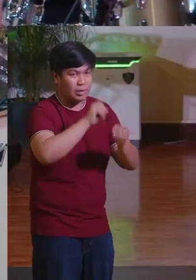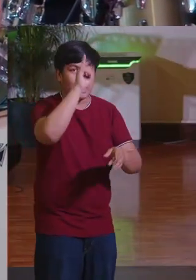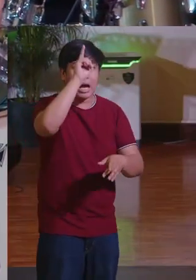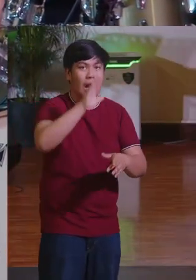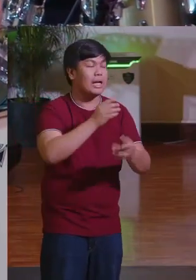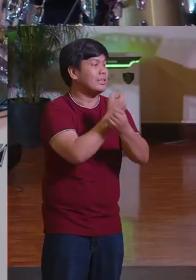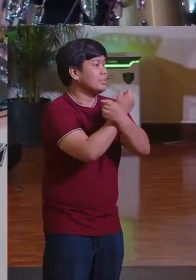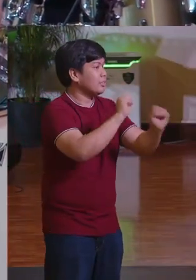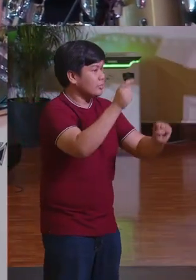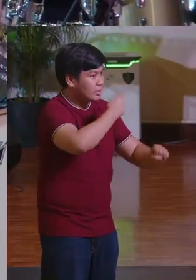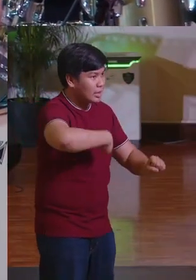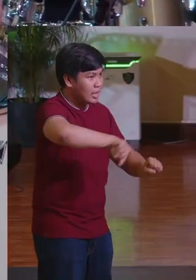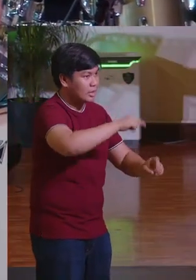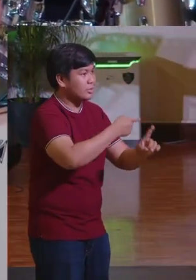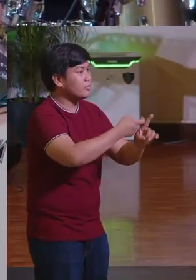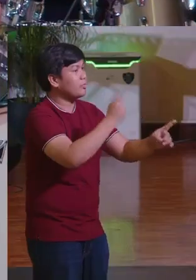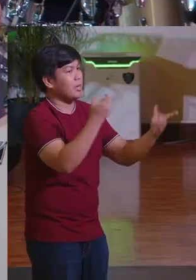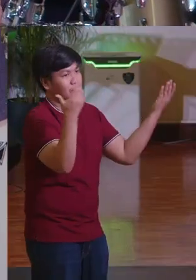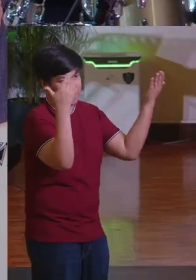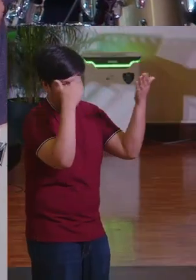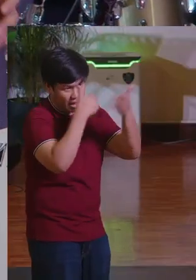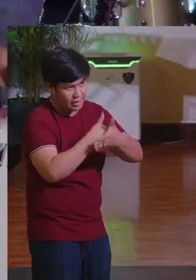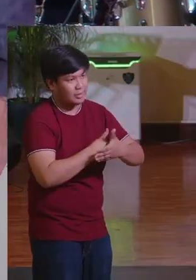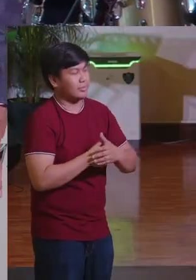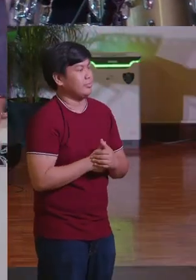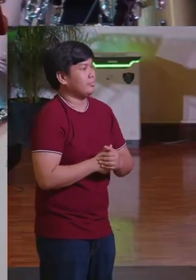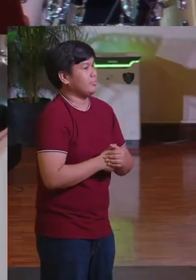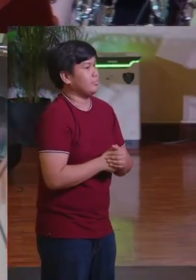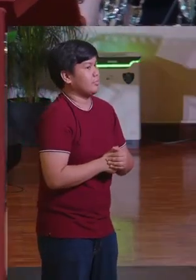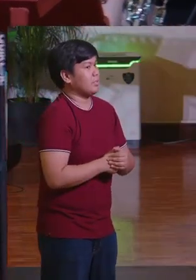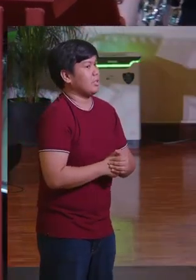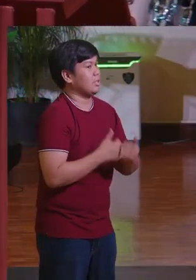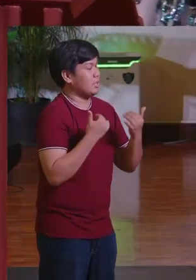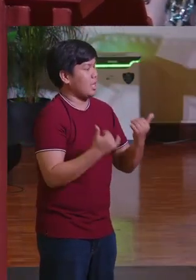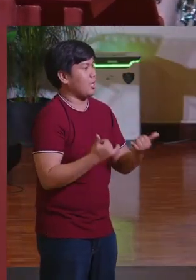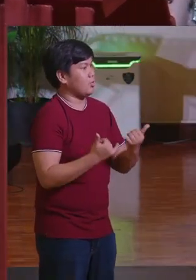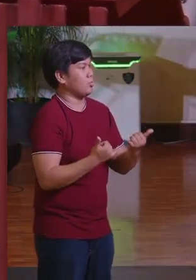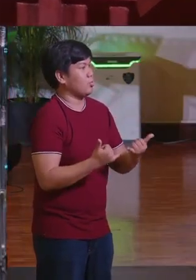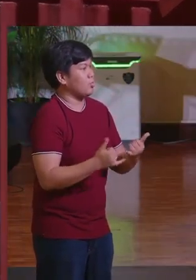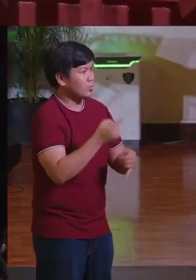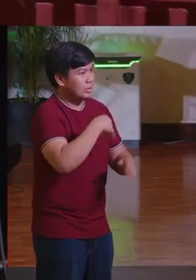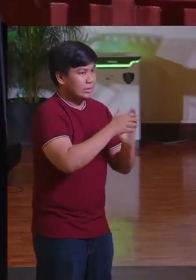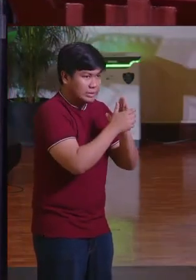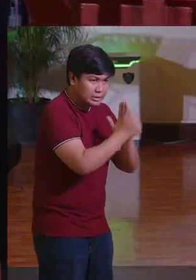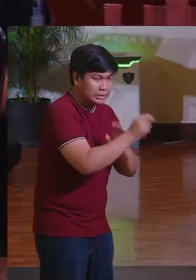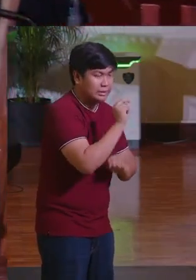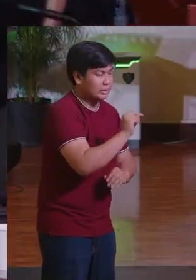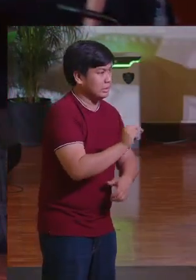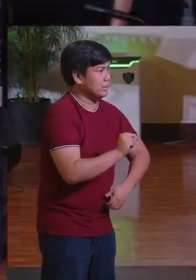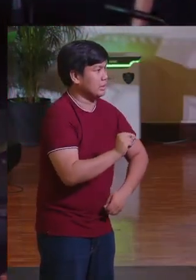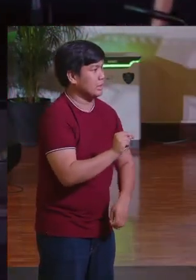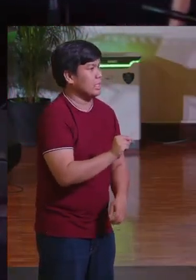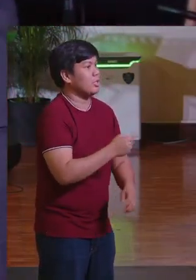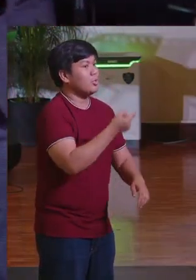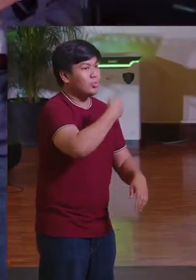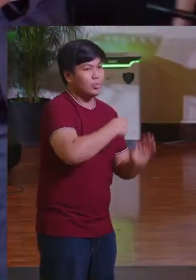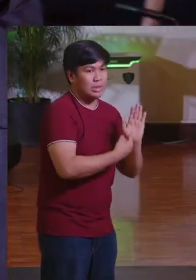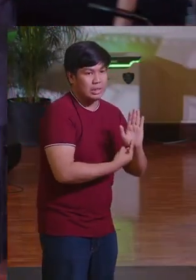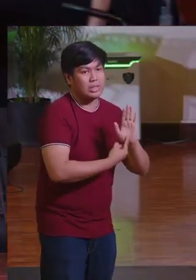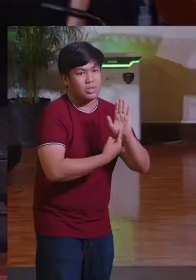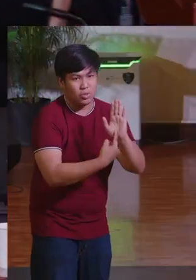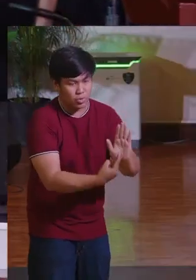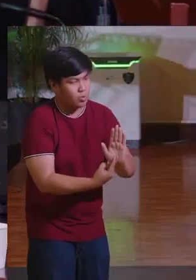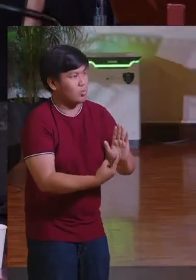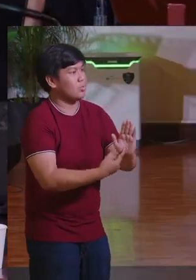out of darkness into His marvelous light. Kaya tayo dapat excelente sa lahat ng ginagawa. Bakit? Sinasalamin natin